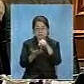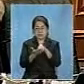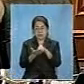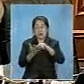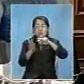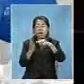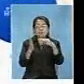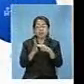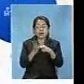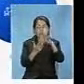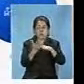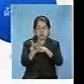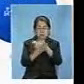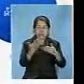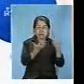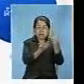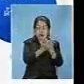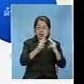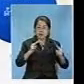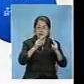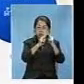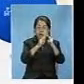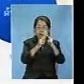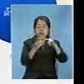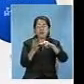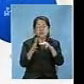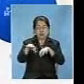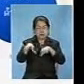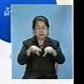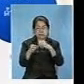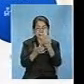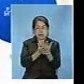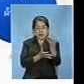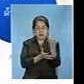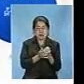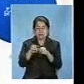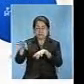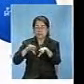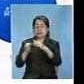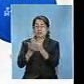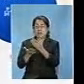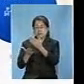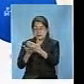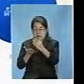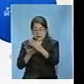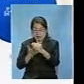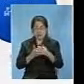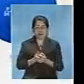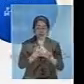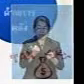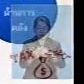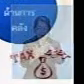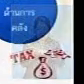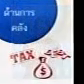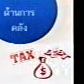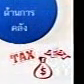คลังนั้นก็หมายถึงการบริหารรายรับการบริหารรายจ่ายการดำเนินนโยบายในเรื่องของการที่จะมีรายได้ต